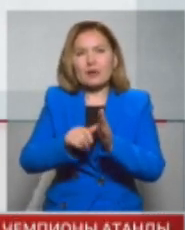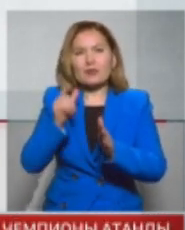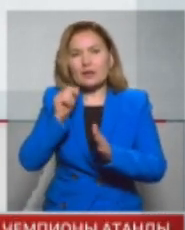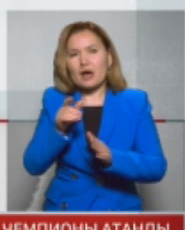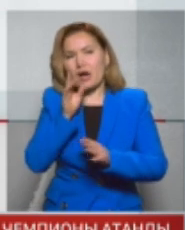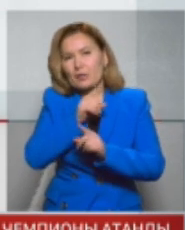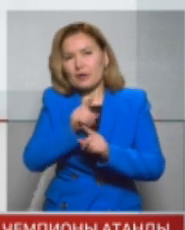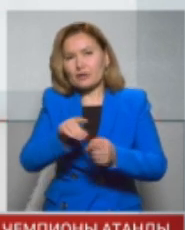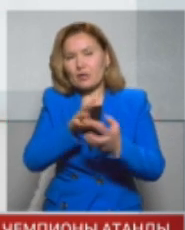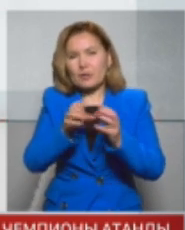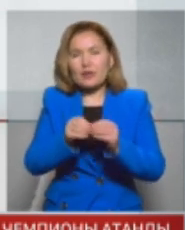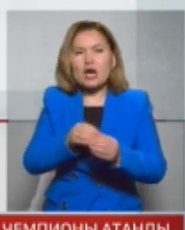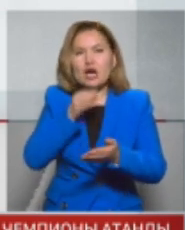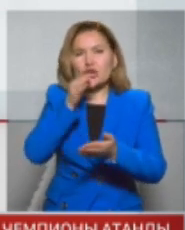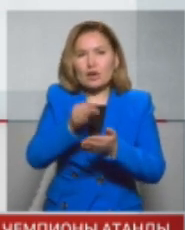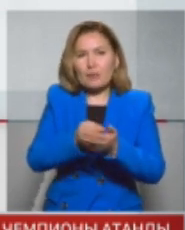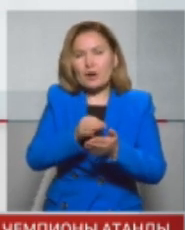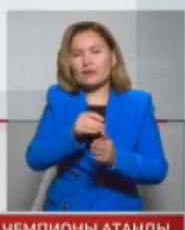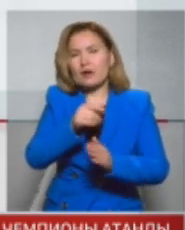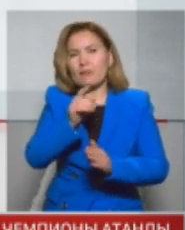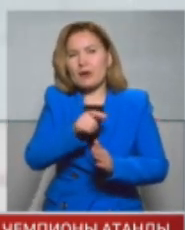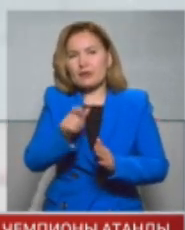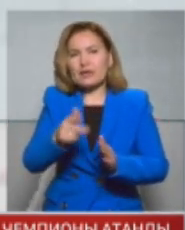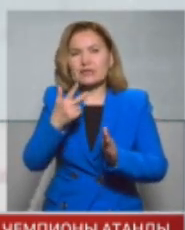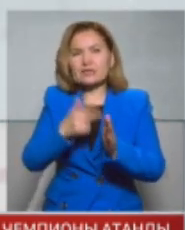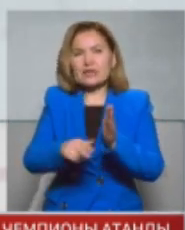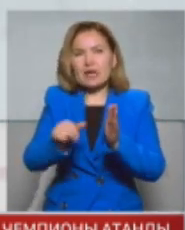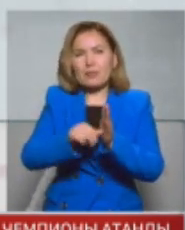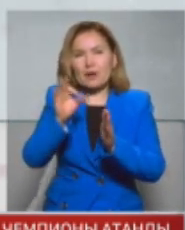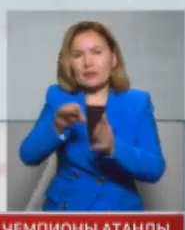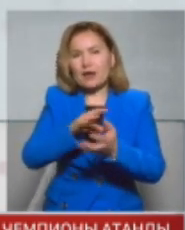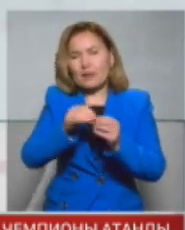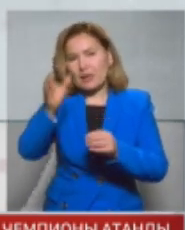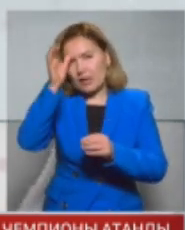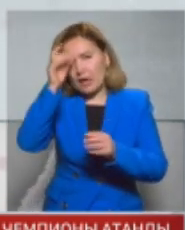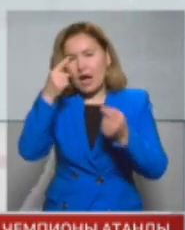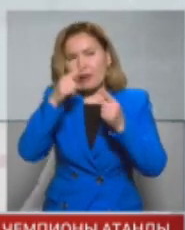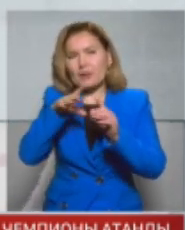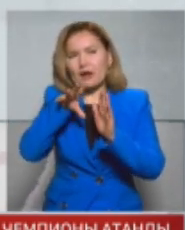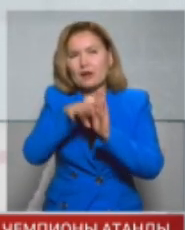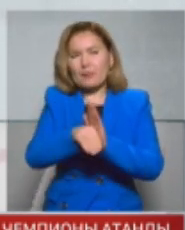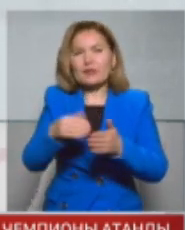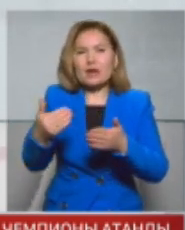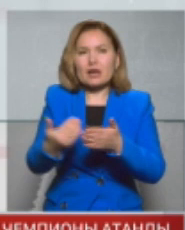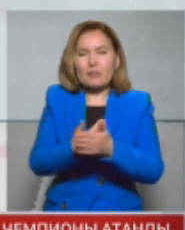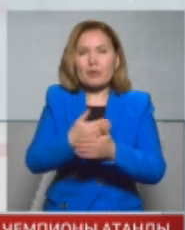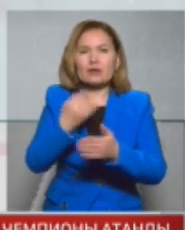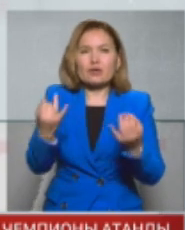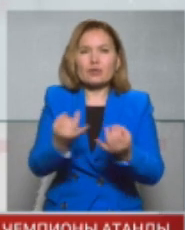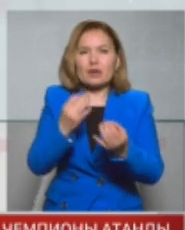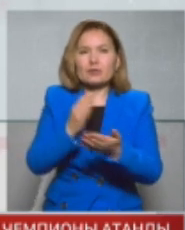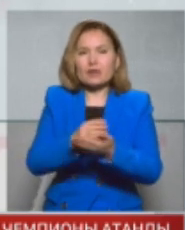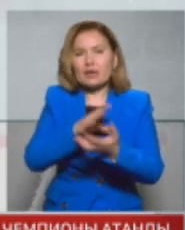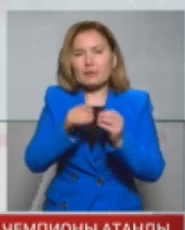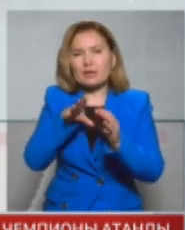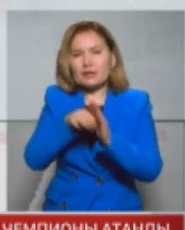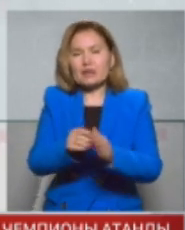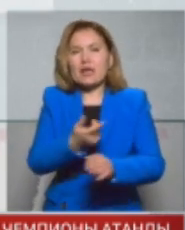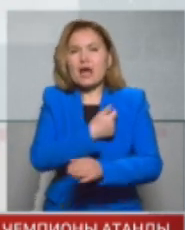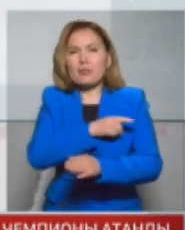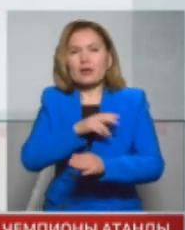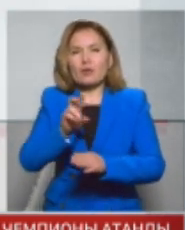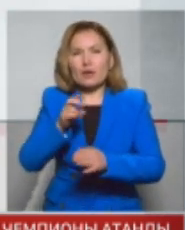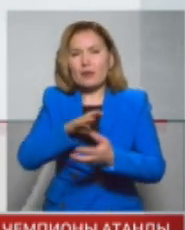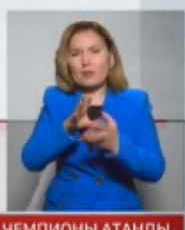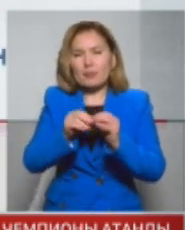жас аралығында. Жауап бергендердің 86%-ке жуығы ғылым мен технология саласындағы жаңалықтарға қызығады. Оның ішінде